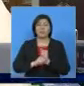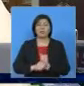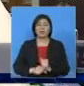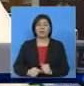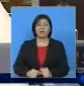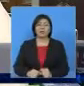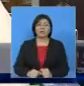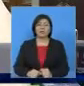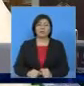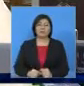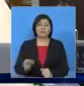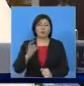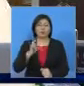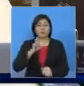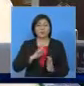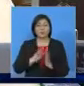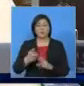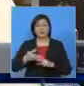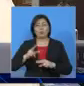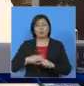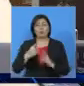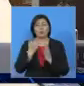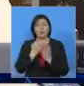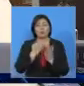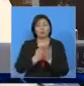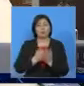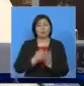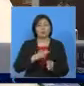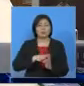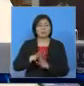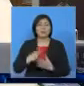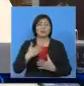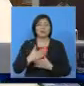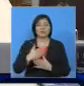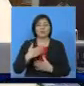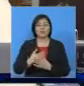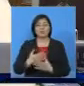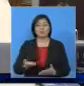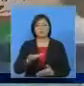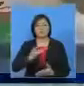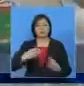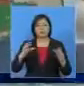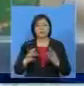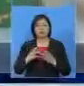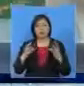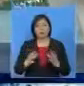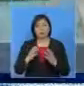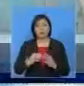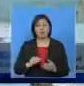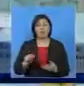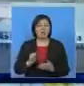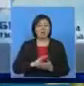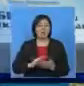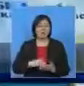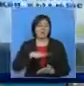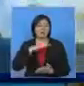ғылыми кітапханасы болсақ та, өз үлесімізді осы бағдарламаны іске асыруына көмектесіп жатырмыз. Біздің қорда әдебиеттер жеткілікті, көрме